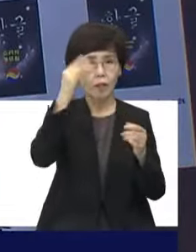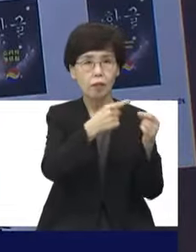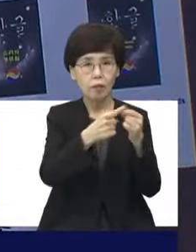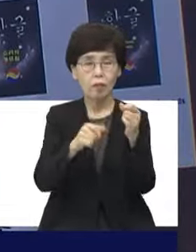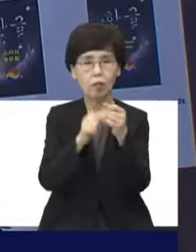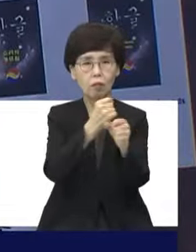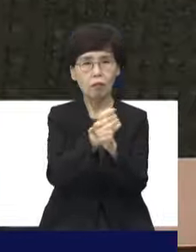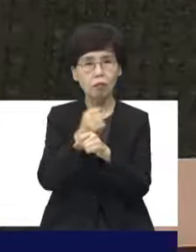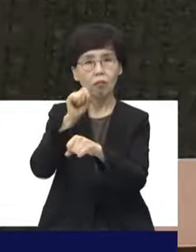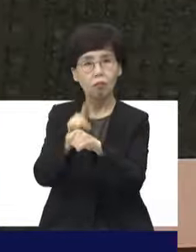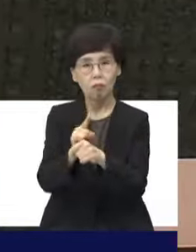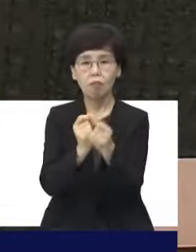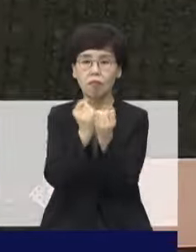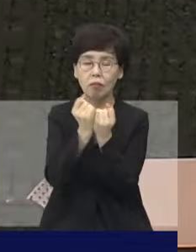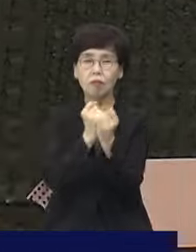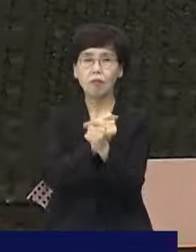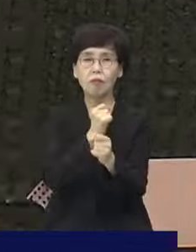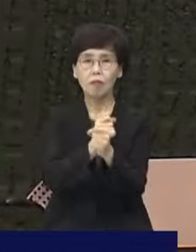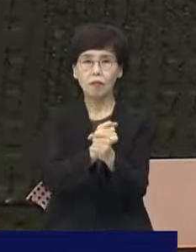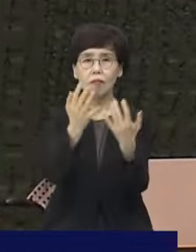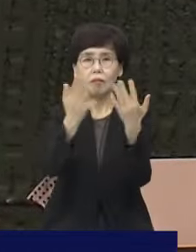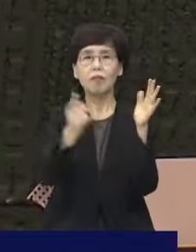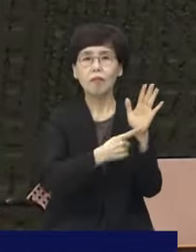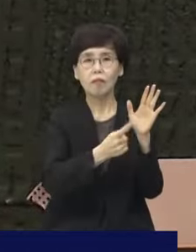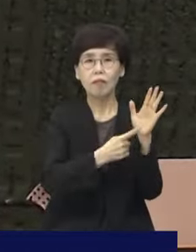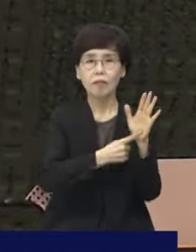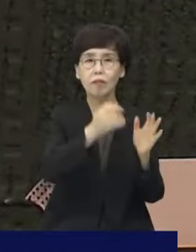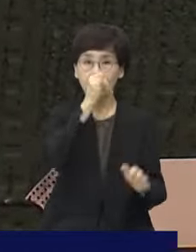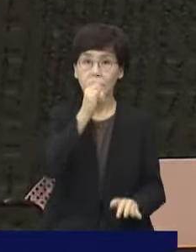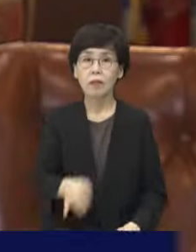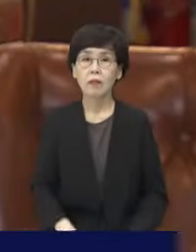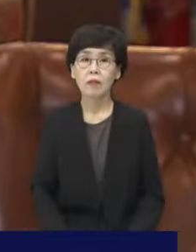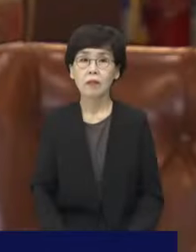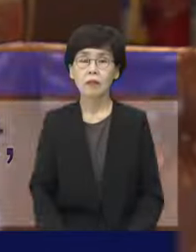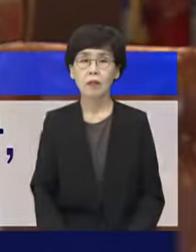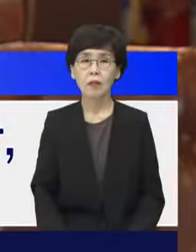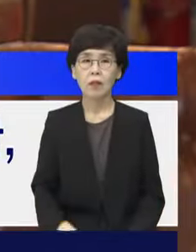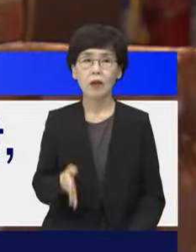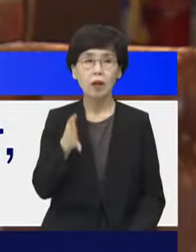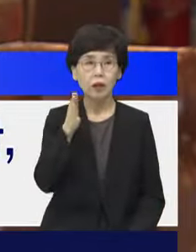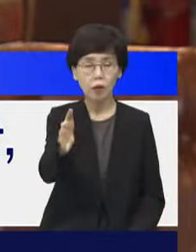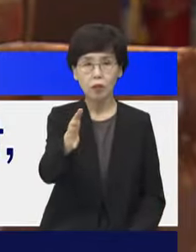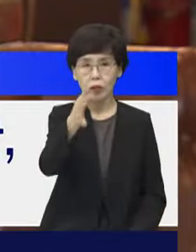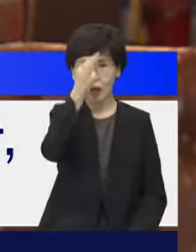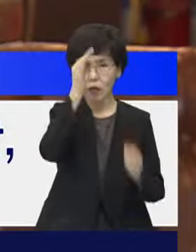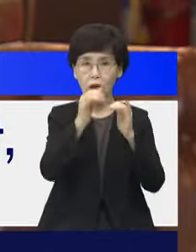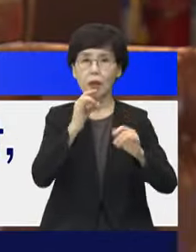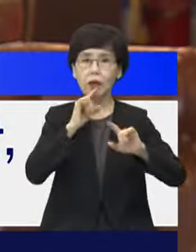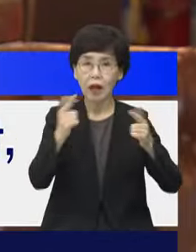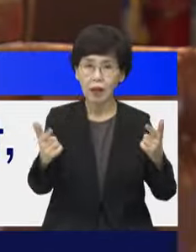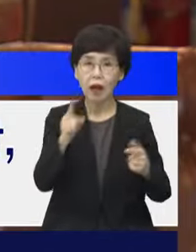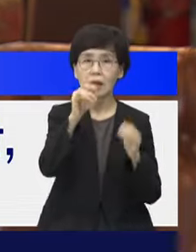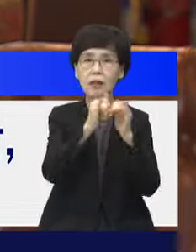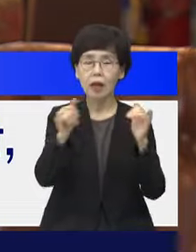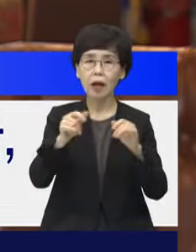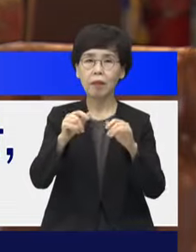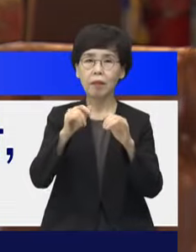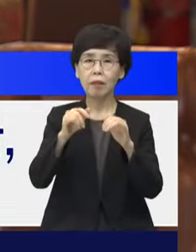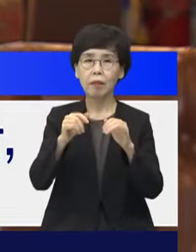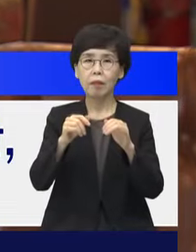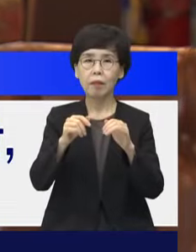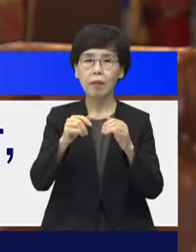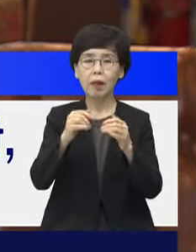과학성을 설명하는 주기율표 한글전을 선보이고 있습니다. 전문 작가의 갤러리가 아니라 일반 한 사람의 인생이 작품이 되는